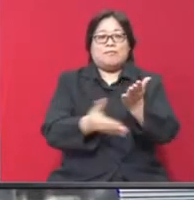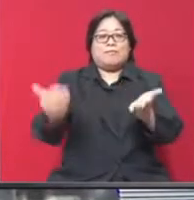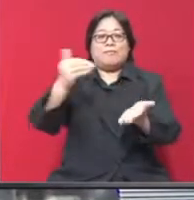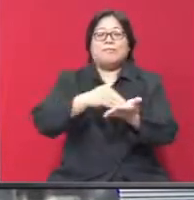itu ngasih